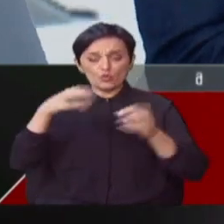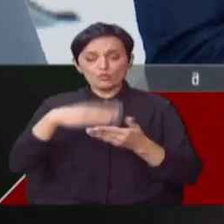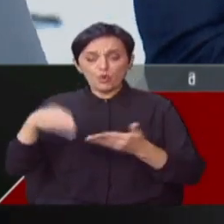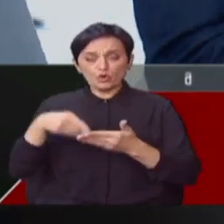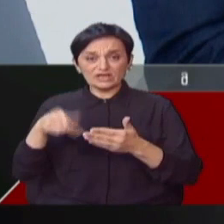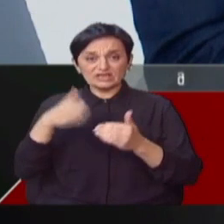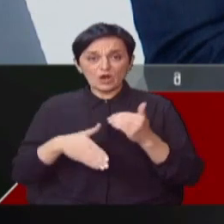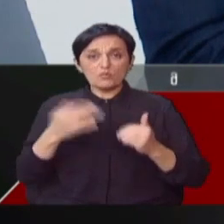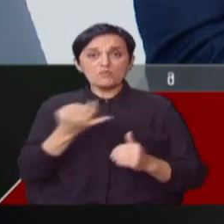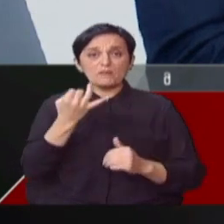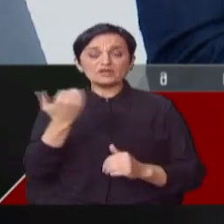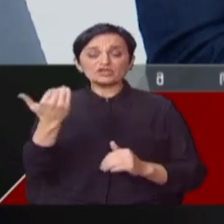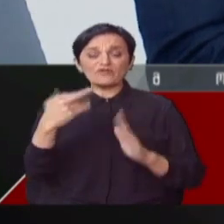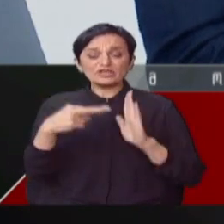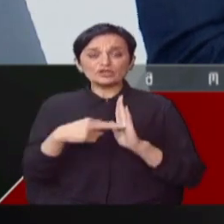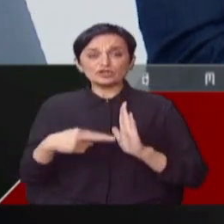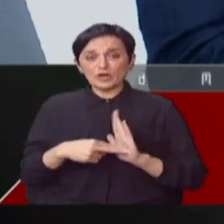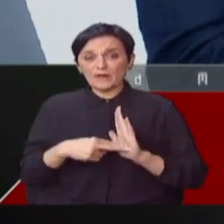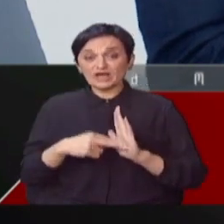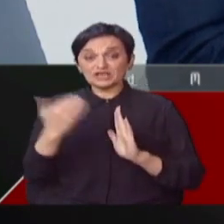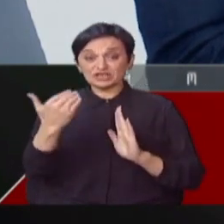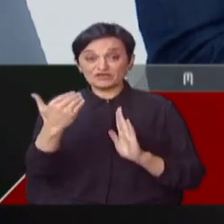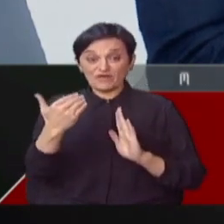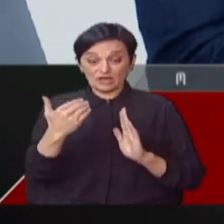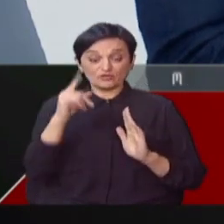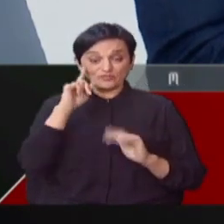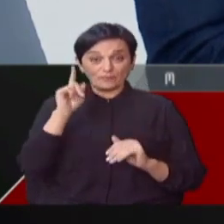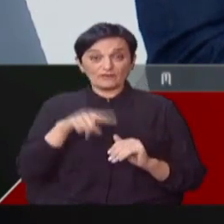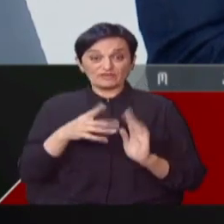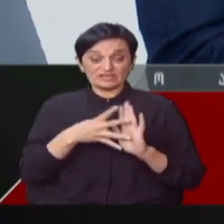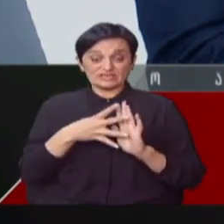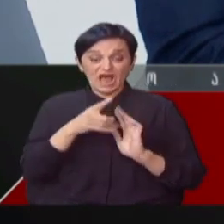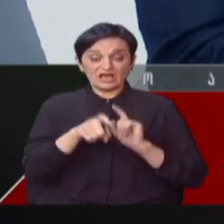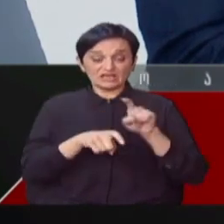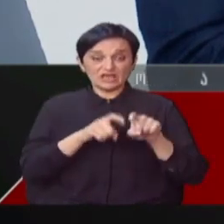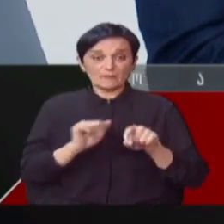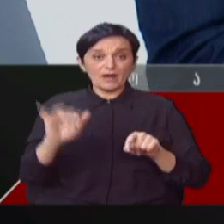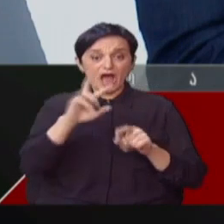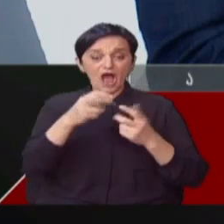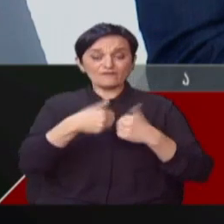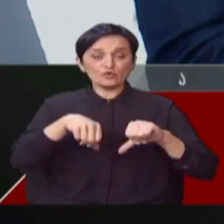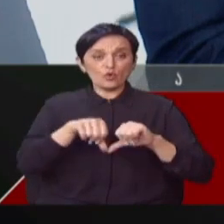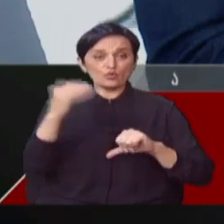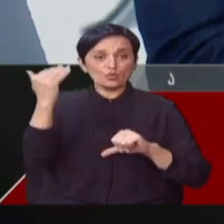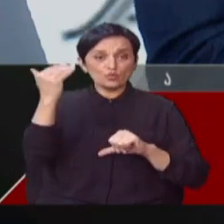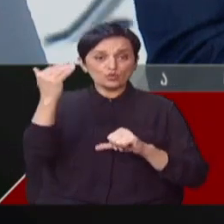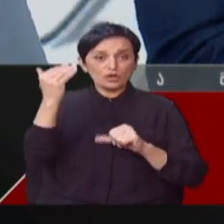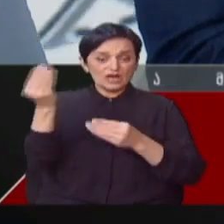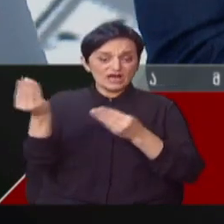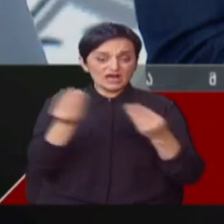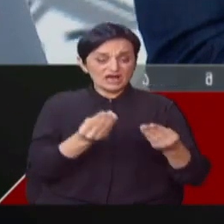დასრულებაზე. მაინტერესებს თქვენი შეფასება, კონკრეტულად თქვენ ახლა როდესაც ვიცით, რომ 9 ნაბიჯი გვაქვს ევროკომისიისგან